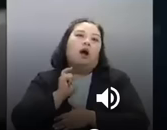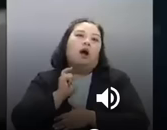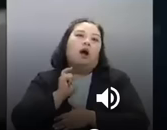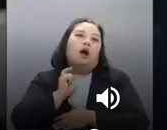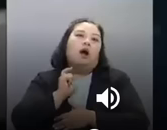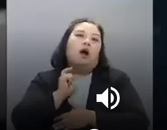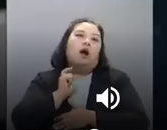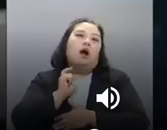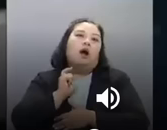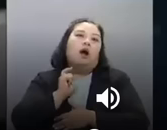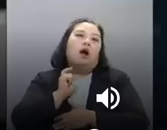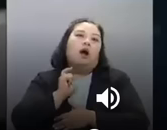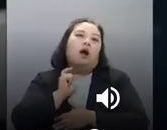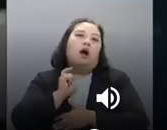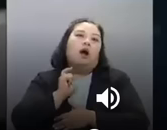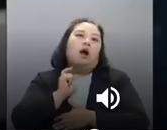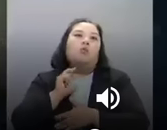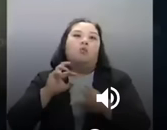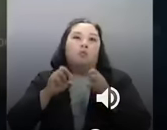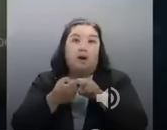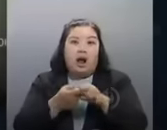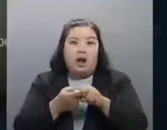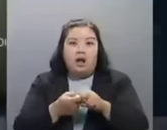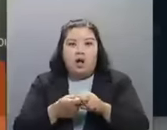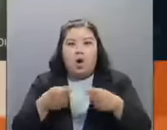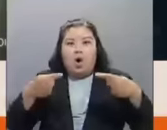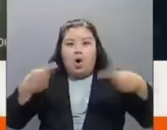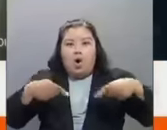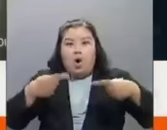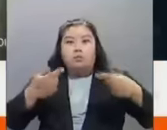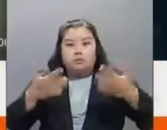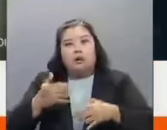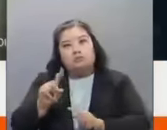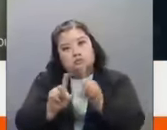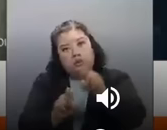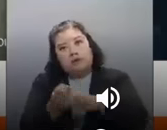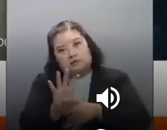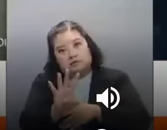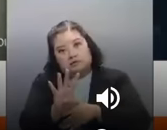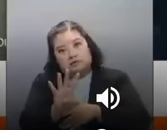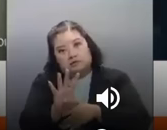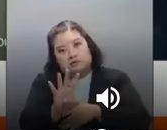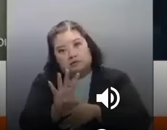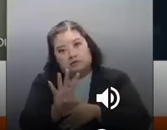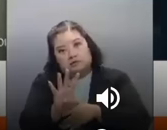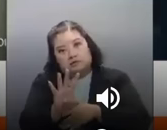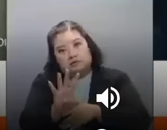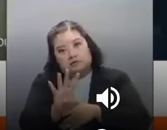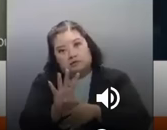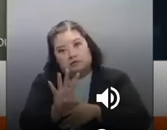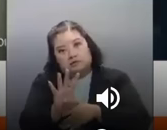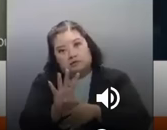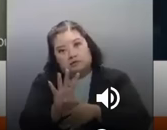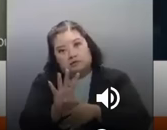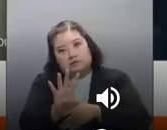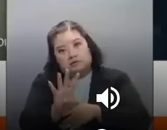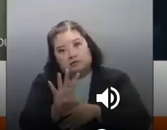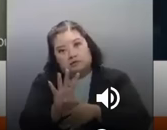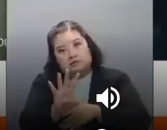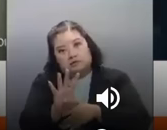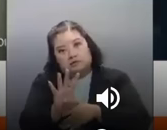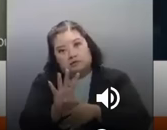ว่าละอากาศอภัยอีหลอดะเจไว้ได้ จนทำให้มีผู้เสียชีวิต14คนเขาถูกตัด ตาตบลอนี่เจไว้ได้ครอบรู้